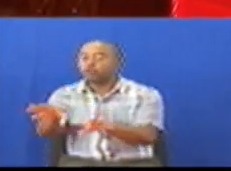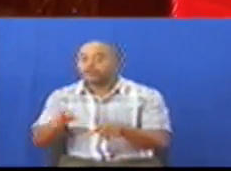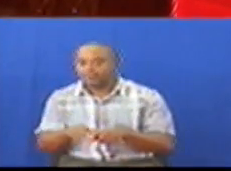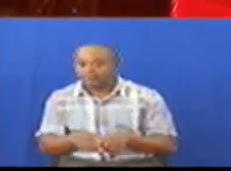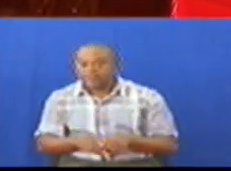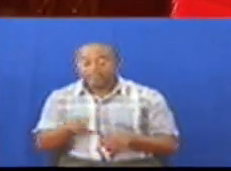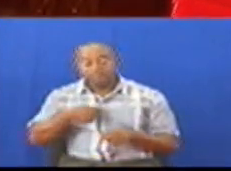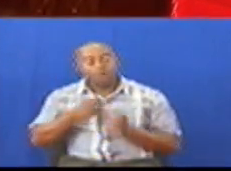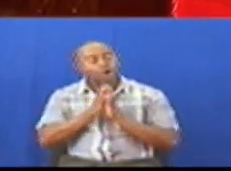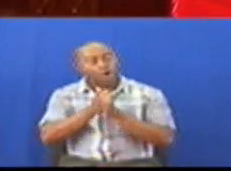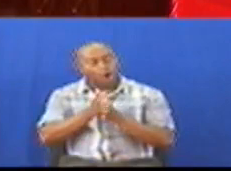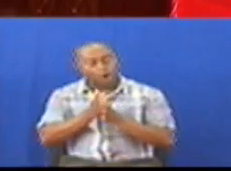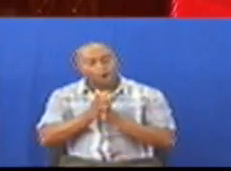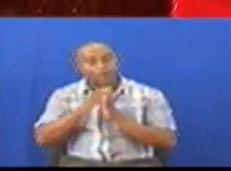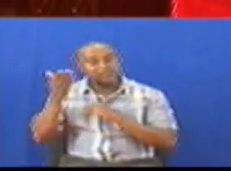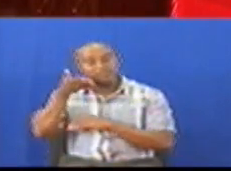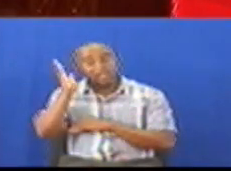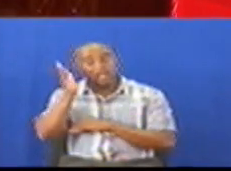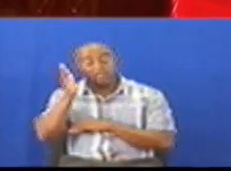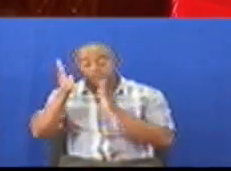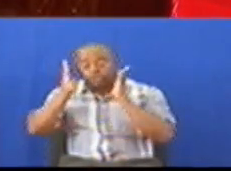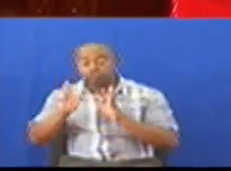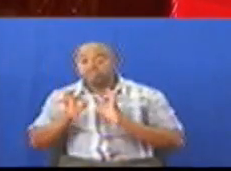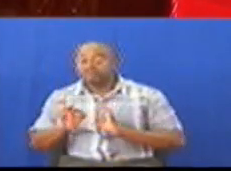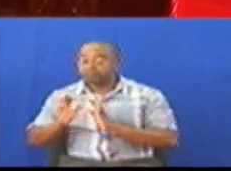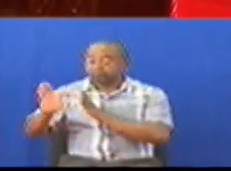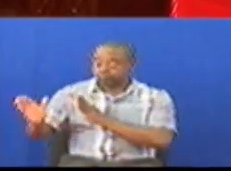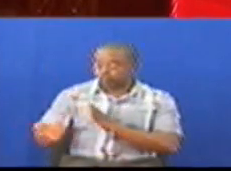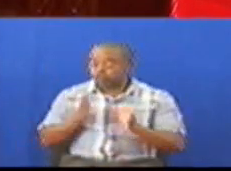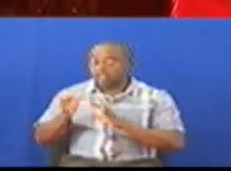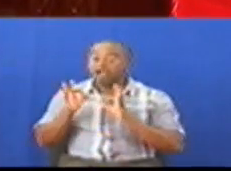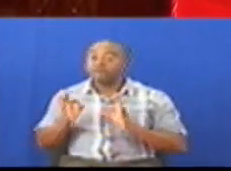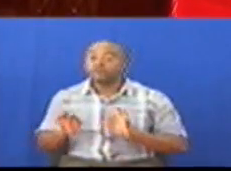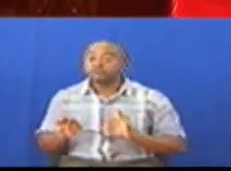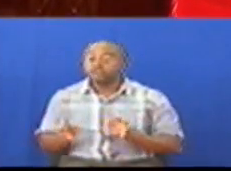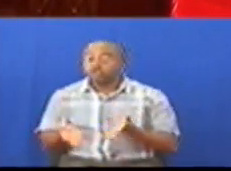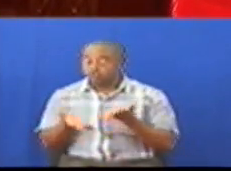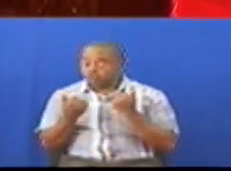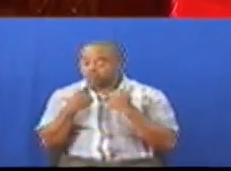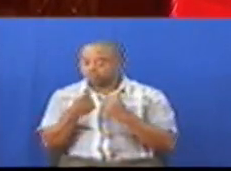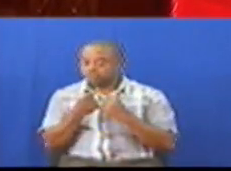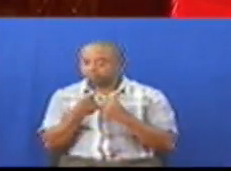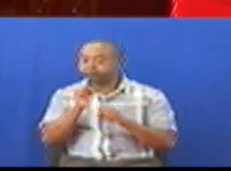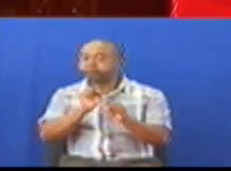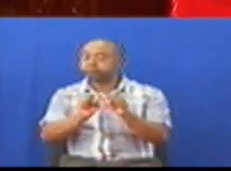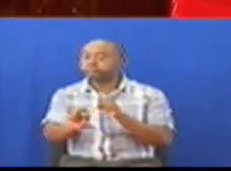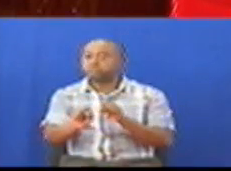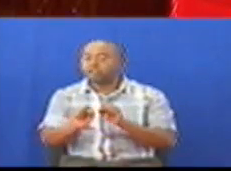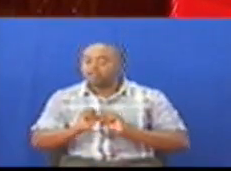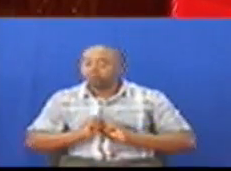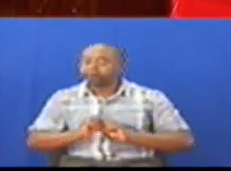natoa rai kwa serikali kwamba ni vema kujiandaa vilivyo kupambana ili kuepuka madhara makubwa pale mapambano